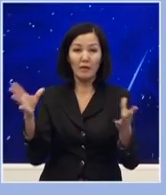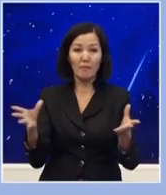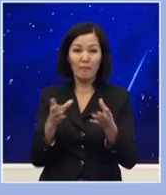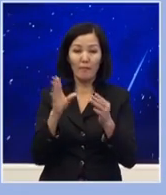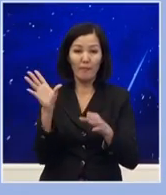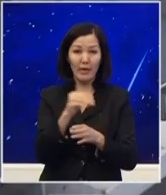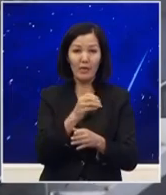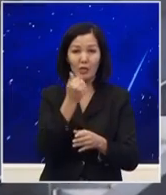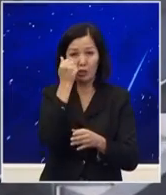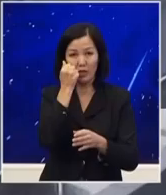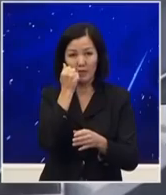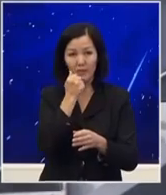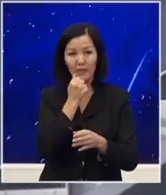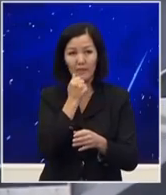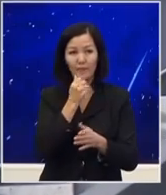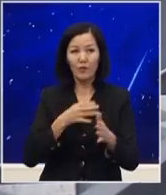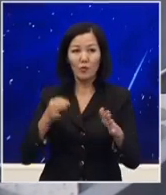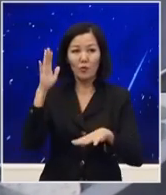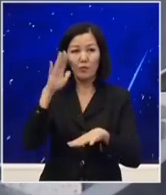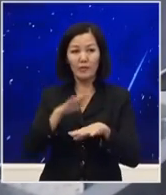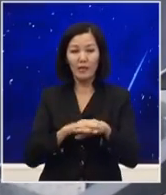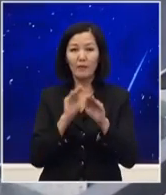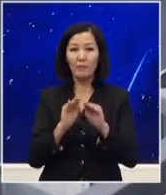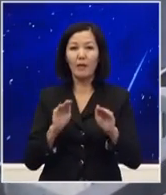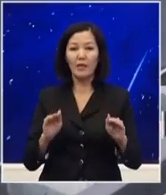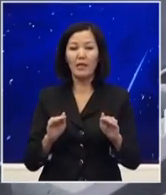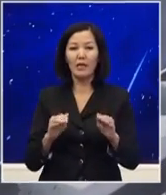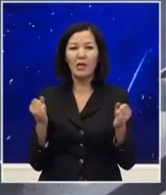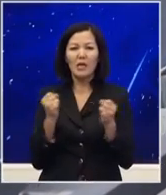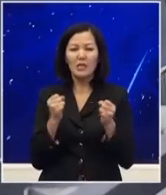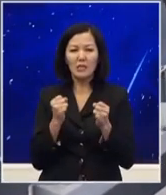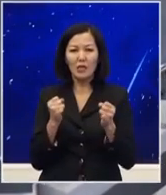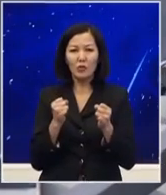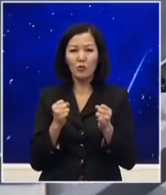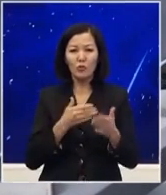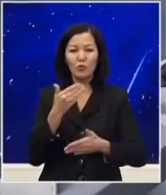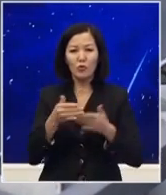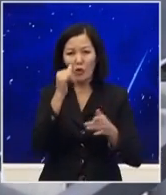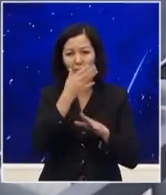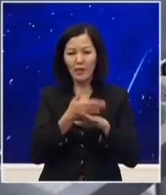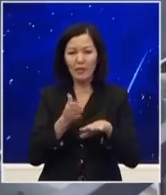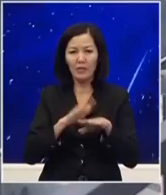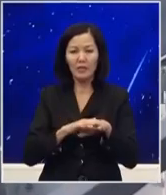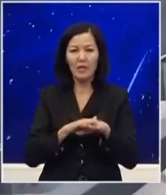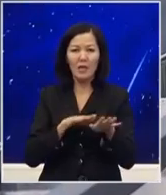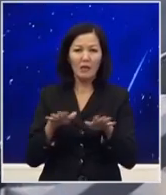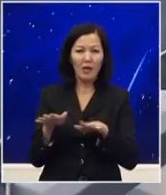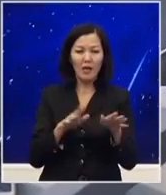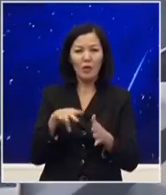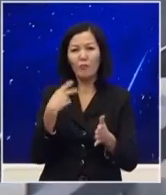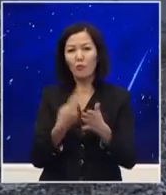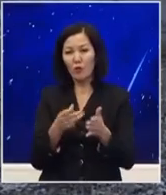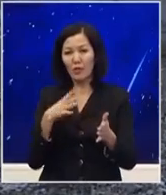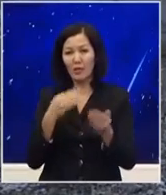облыс әкіміне рахмет. Мына балаларымыз қысы жазы жырамай секілді көпір тайғанап құлап жүруші